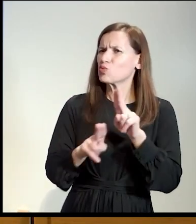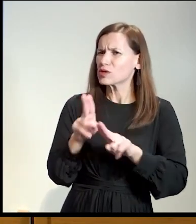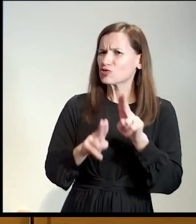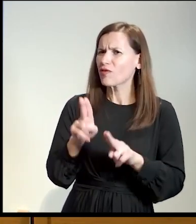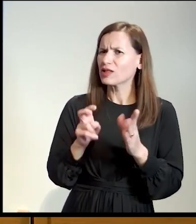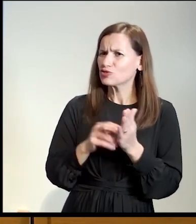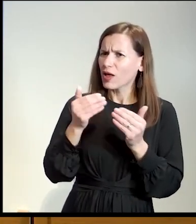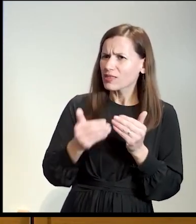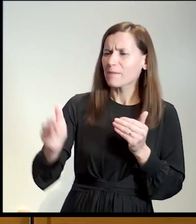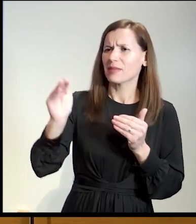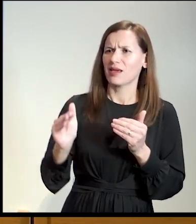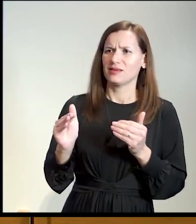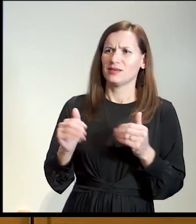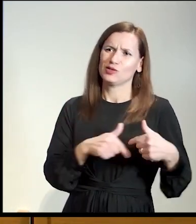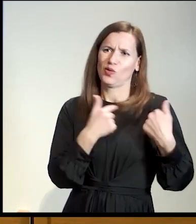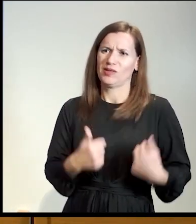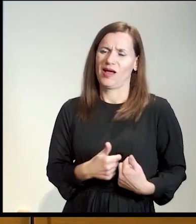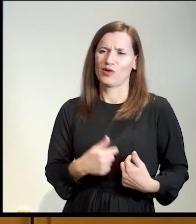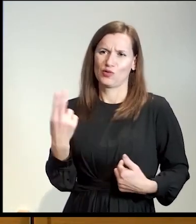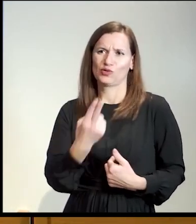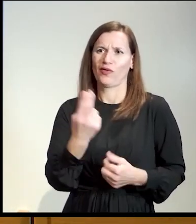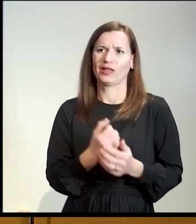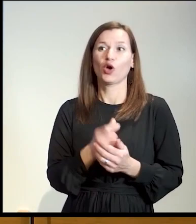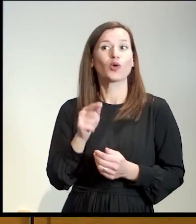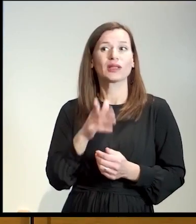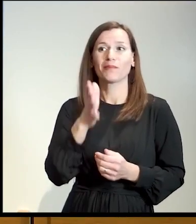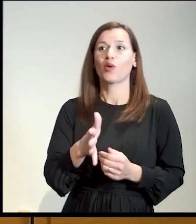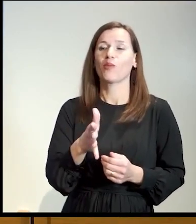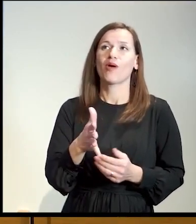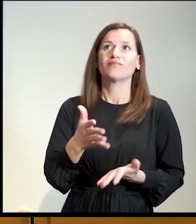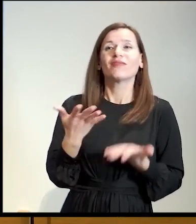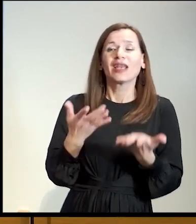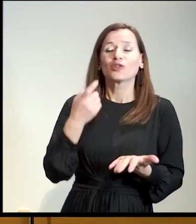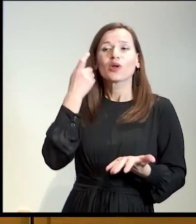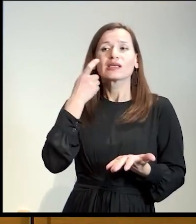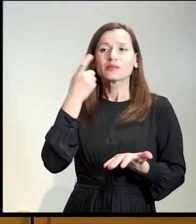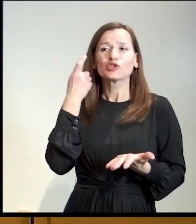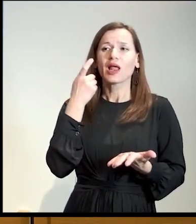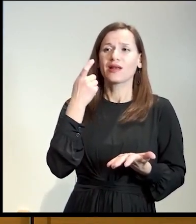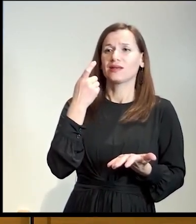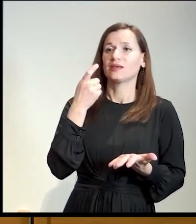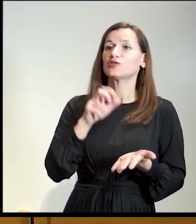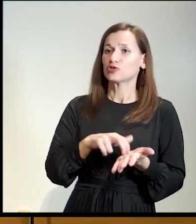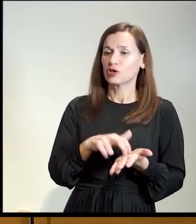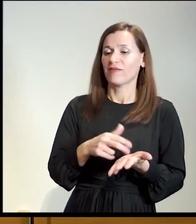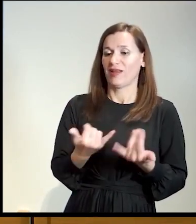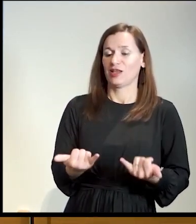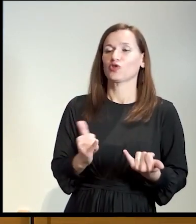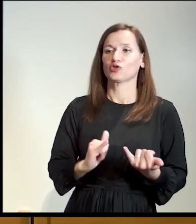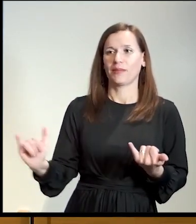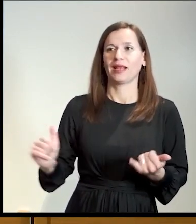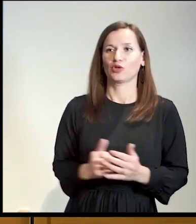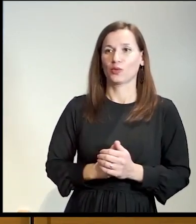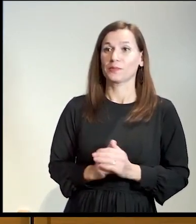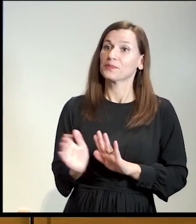naprej solidarno Slovenijo. O tem se bomo spraševali verjetno še tudi v letošnjem letu.